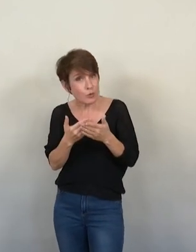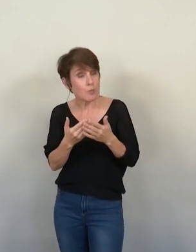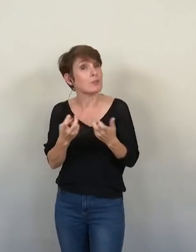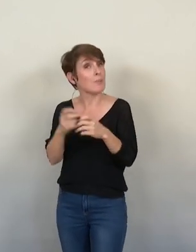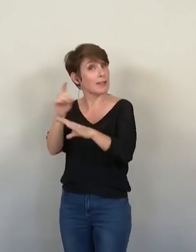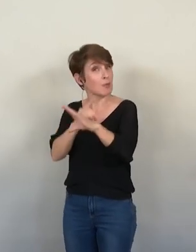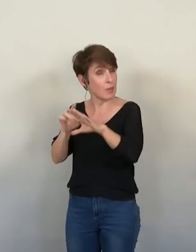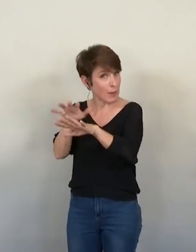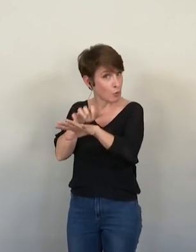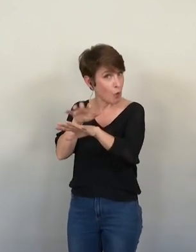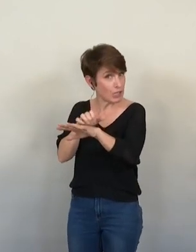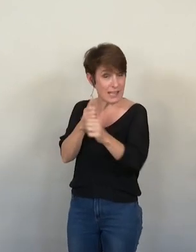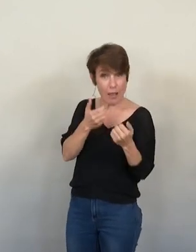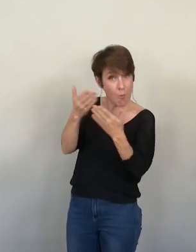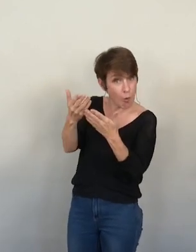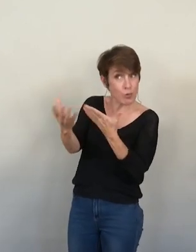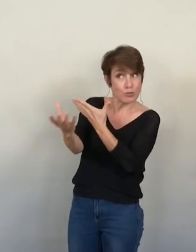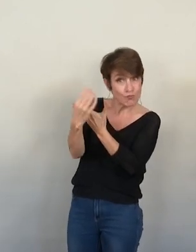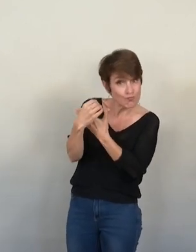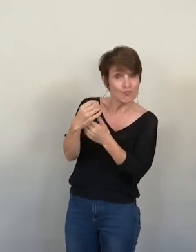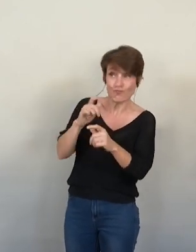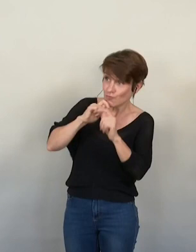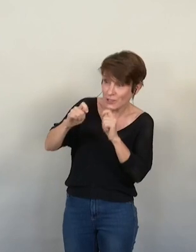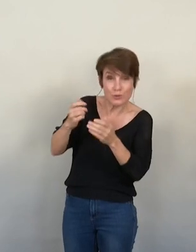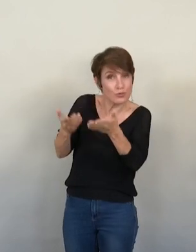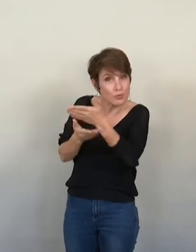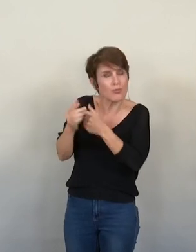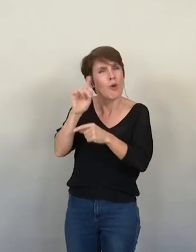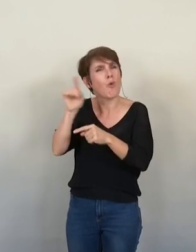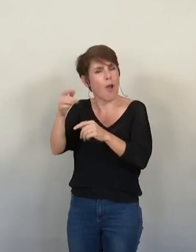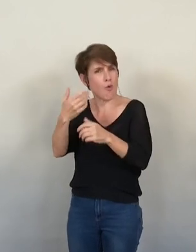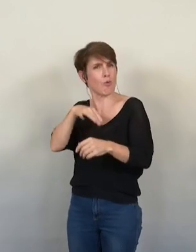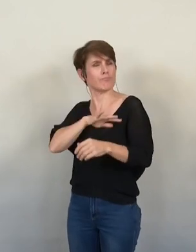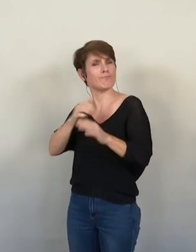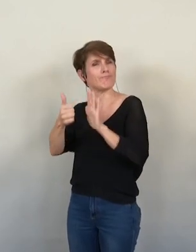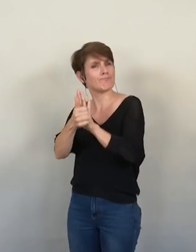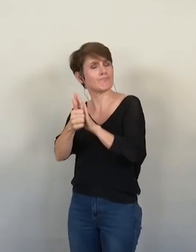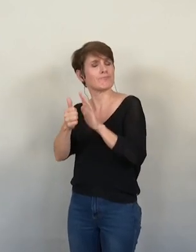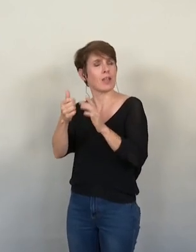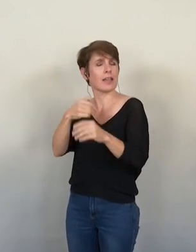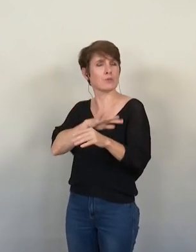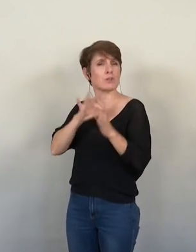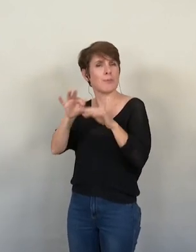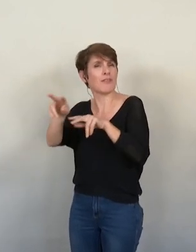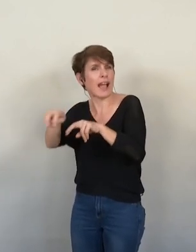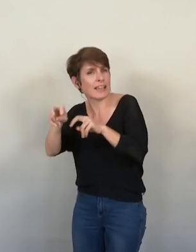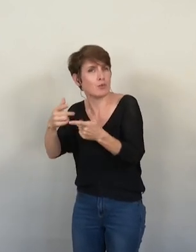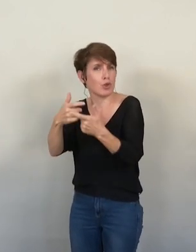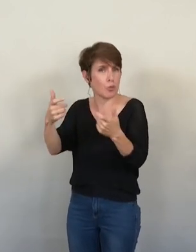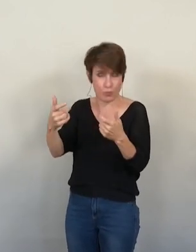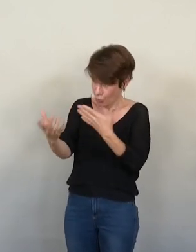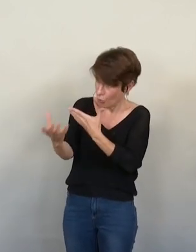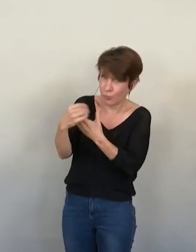les questions agricoles alimentaires à à à discuter et à s'entretenir et à partager avec l'ensemble des autres